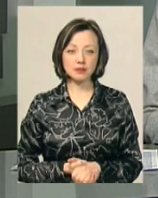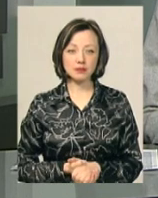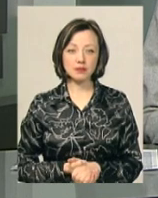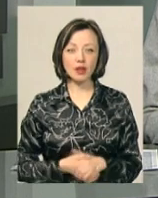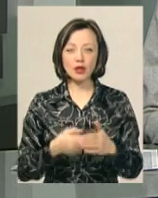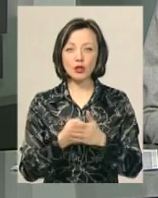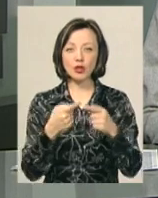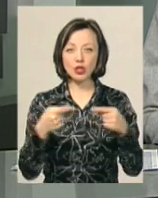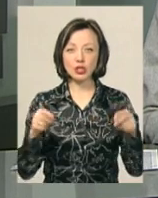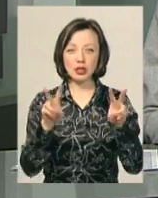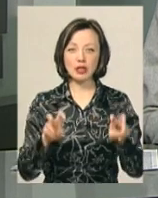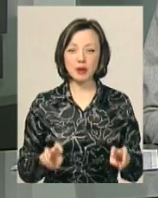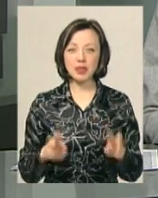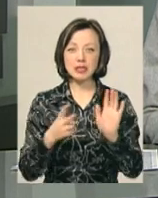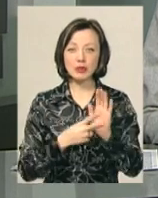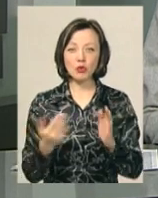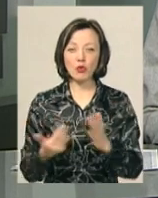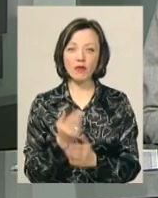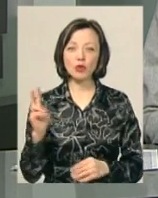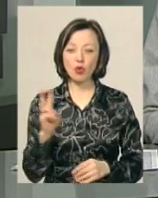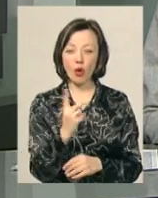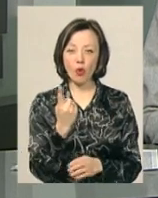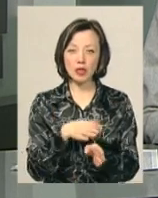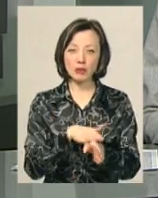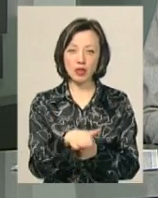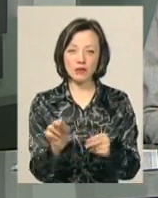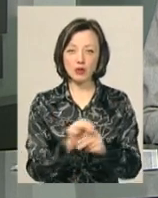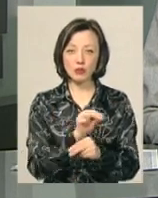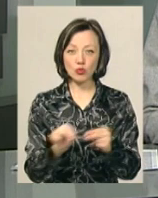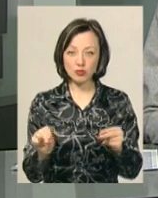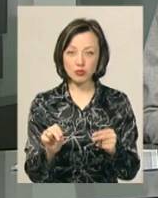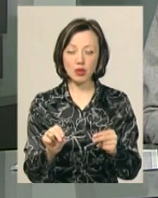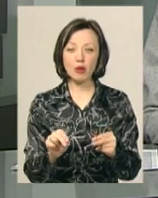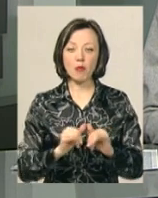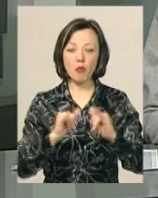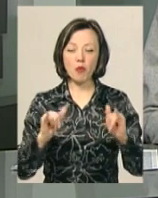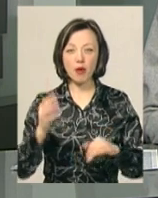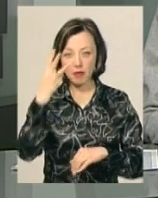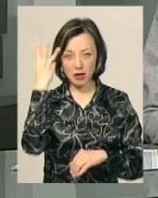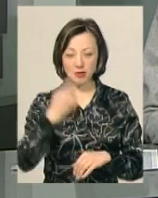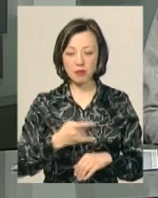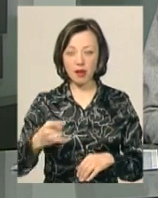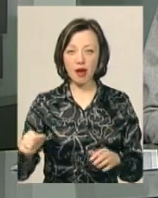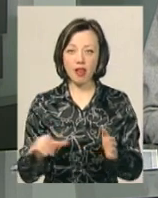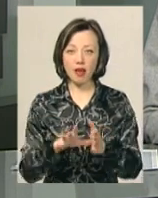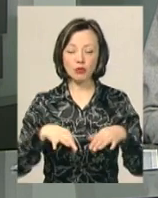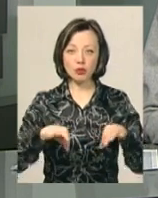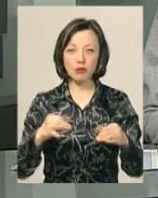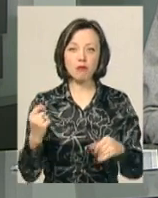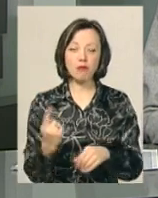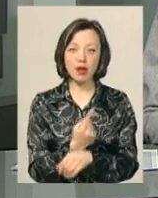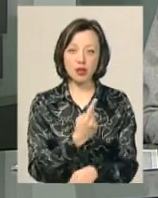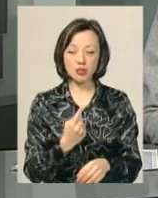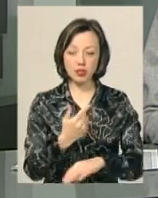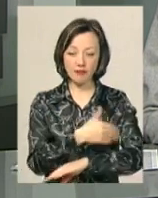До інших тем. 7 нових тролейбусів та один капітально відремонтований поповнили Хмельницький парк електротранспорту. Сьогодні вони вперше виїхали